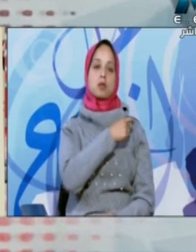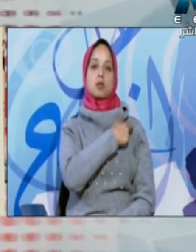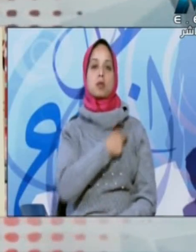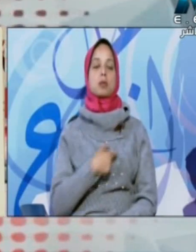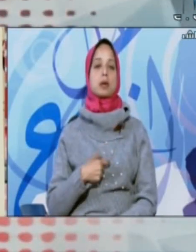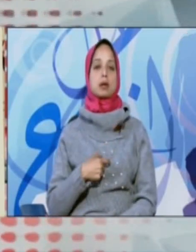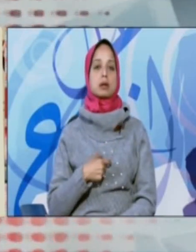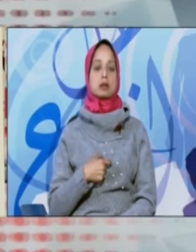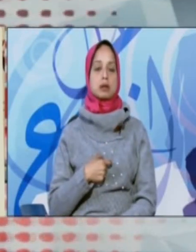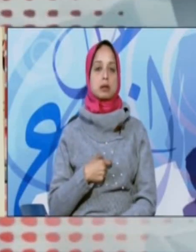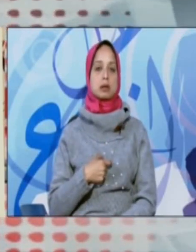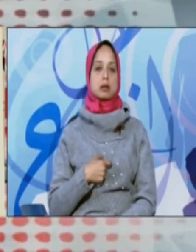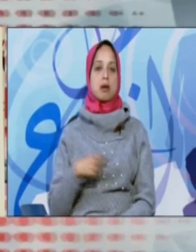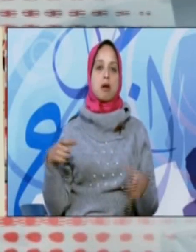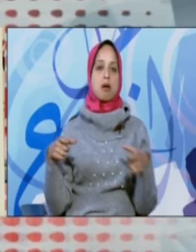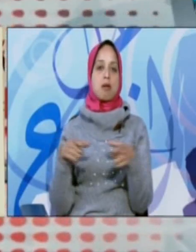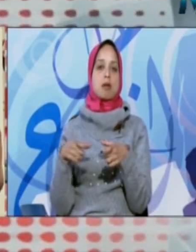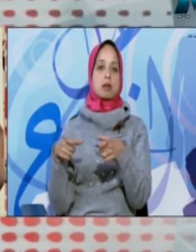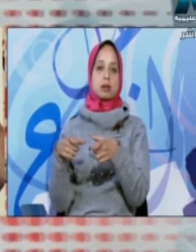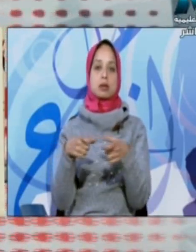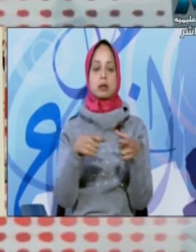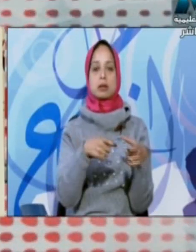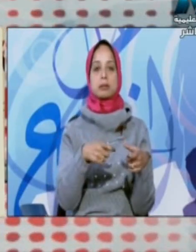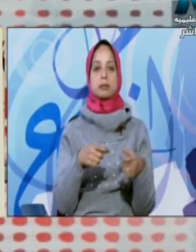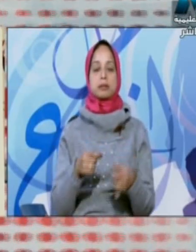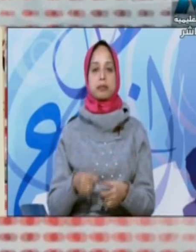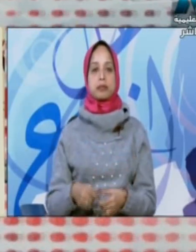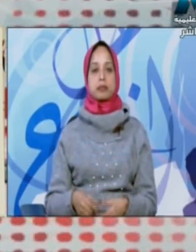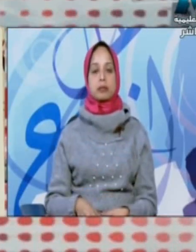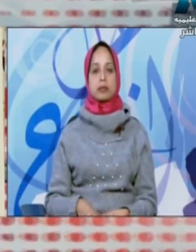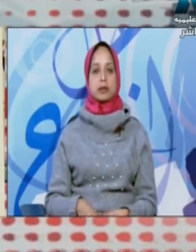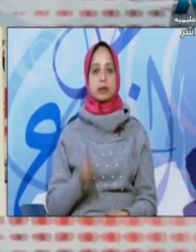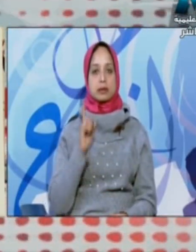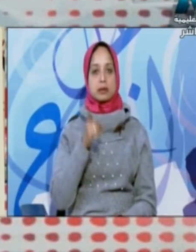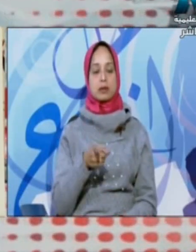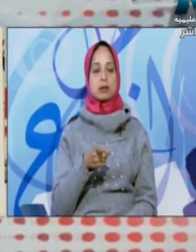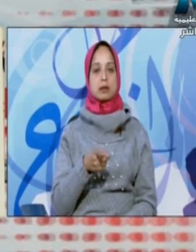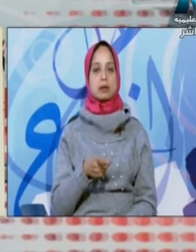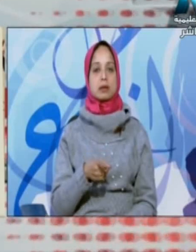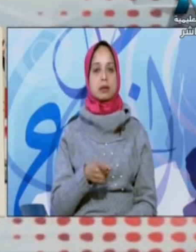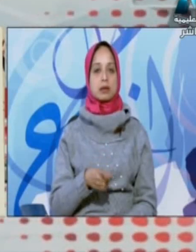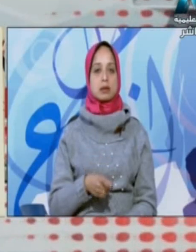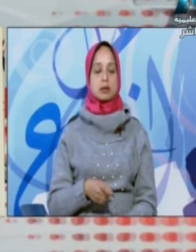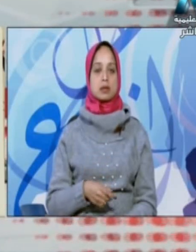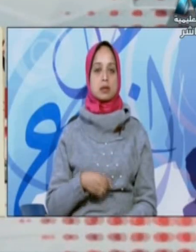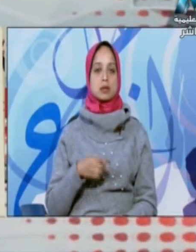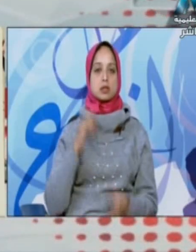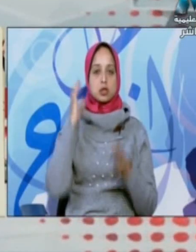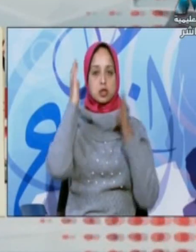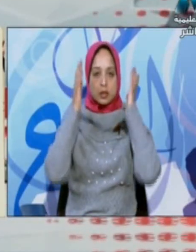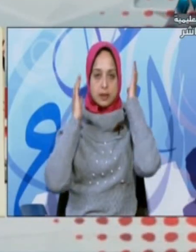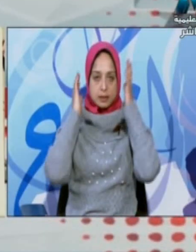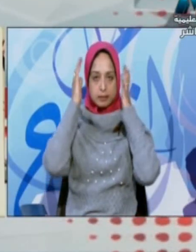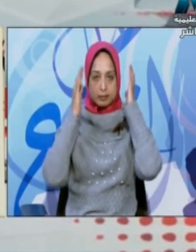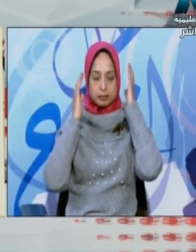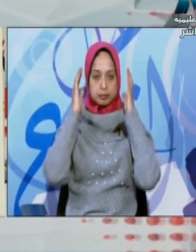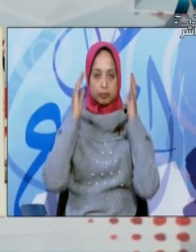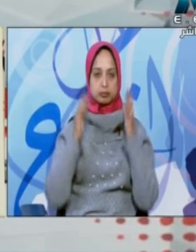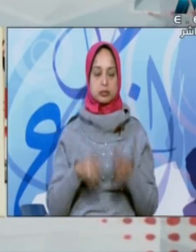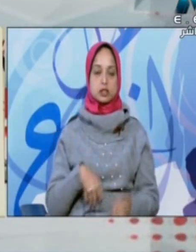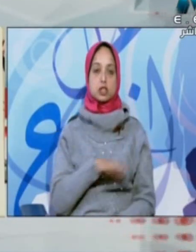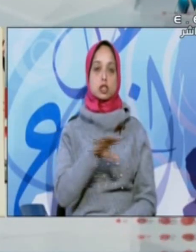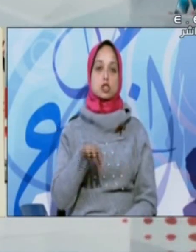حكومات الاقلية. الامر اللي ادى لانشغال